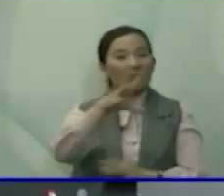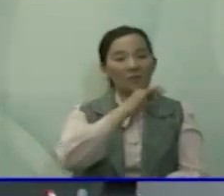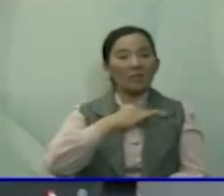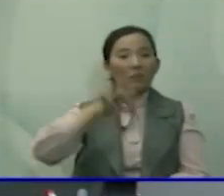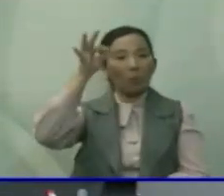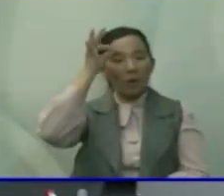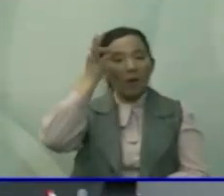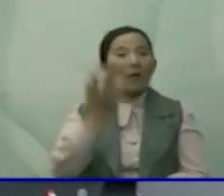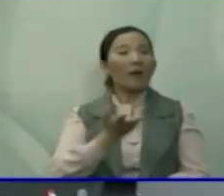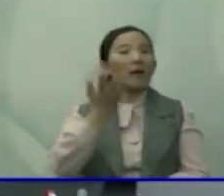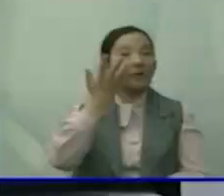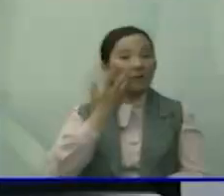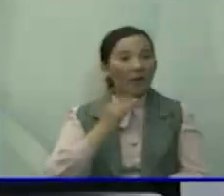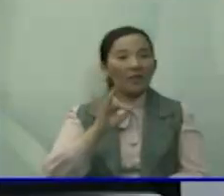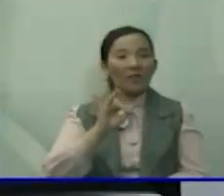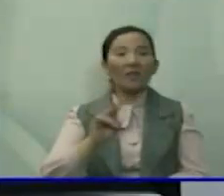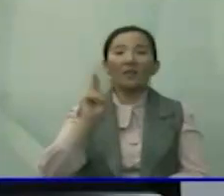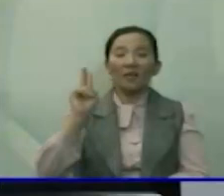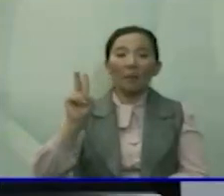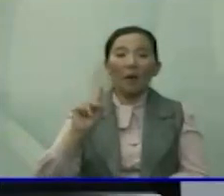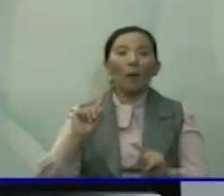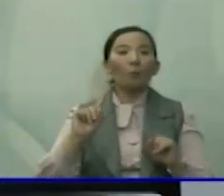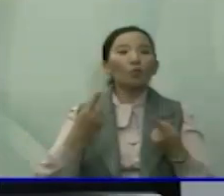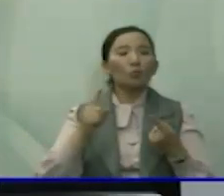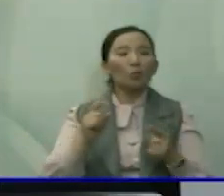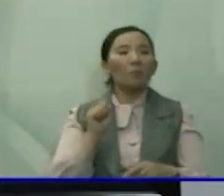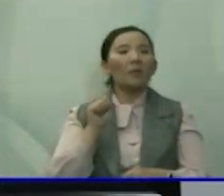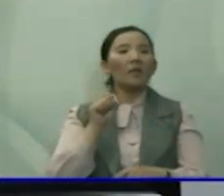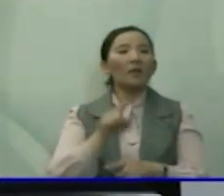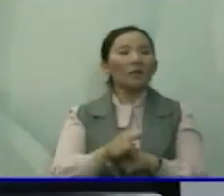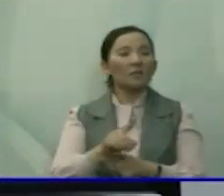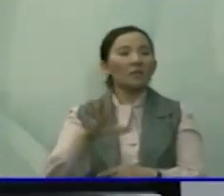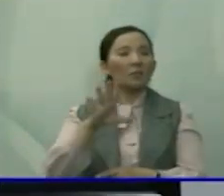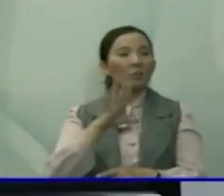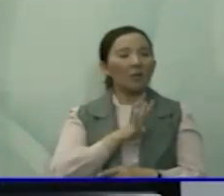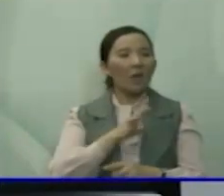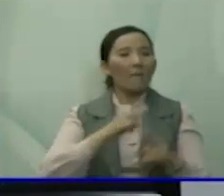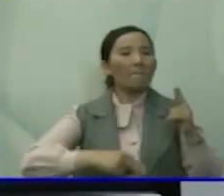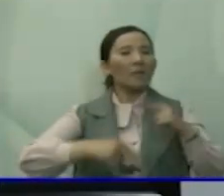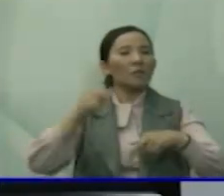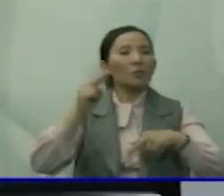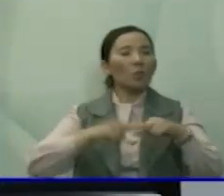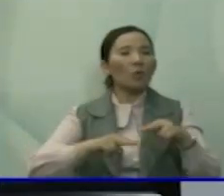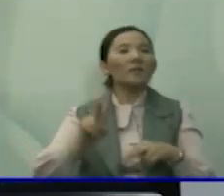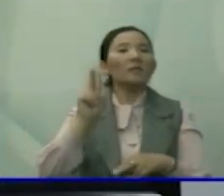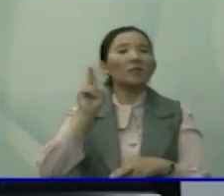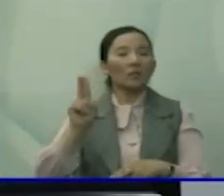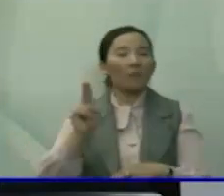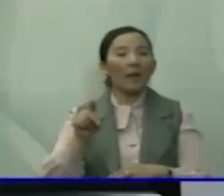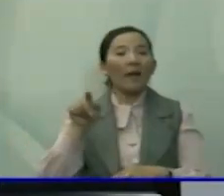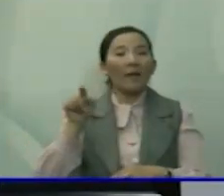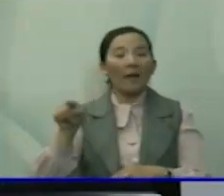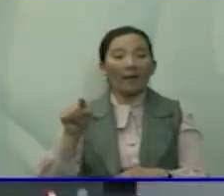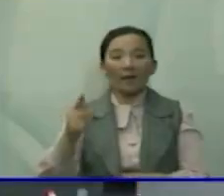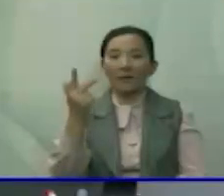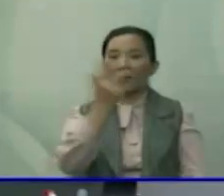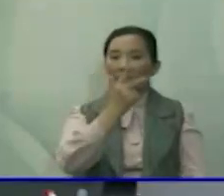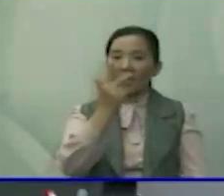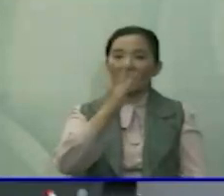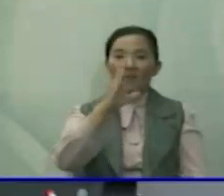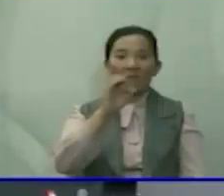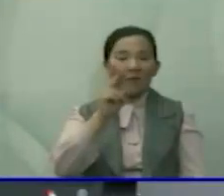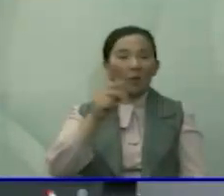и кем и почему приказу была построена великая китайская стена это третий век до нашей